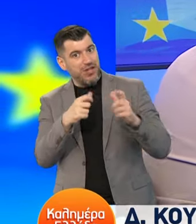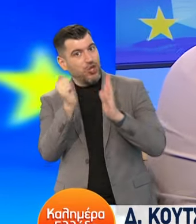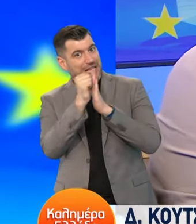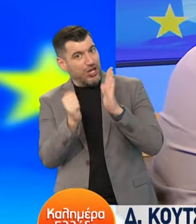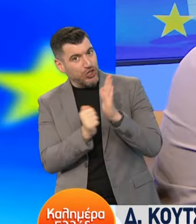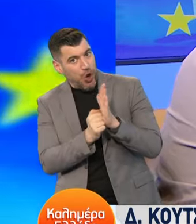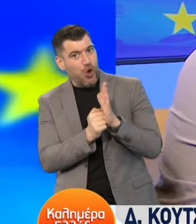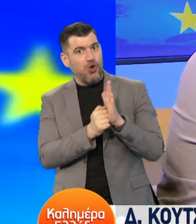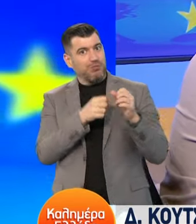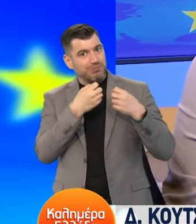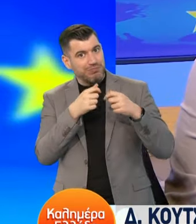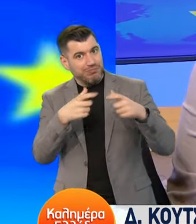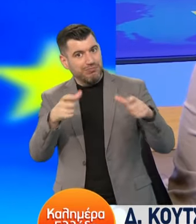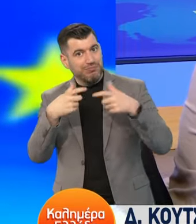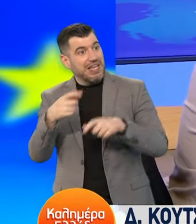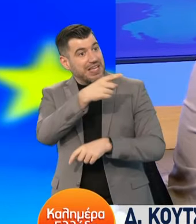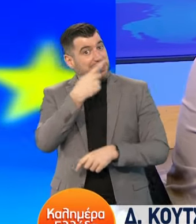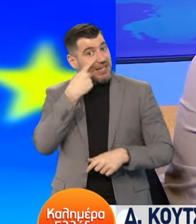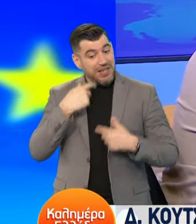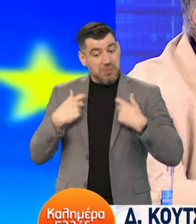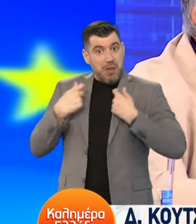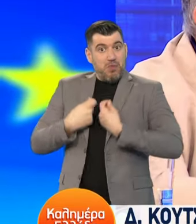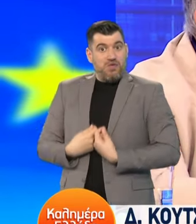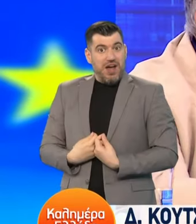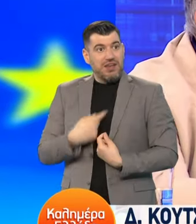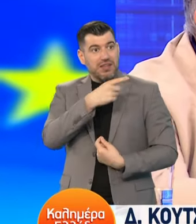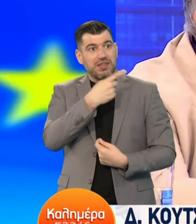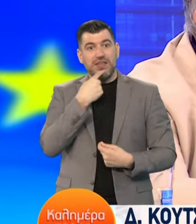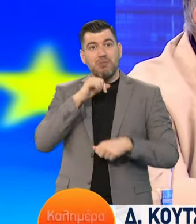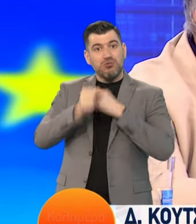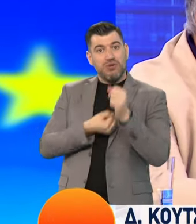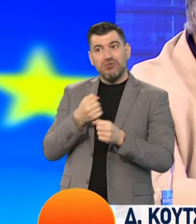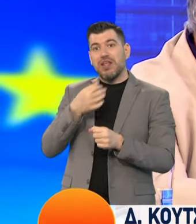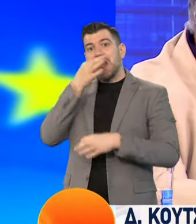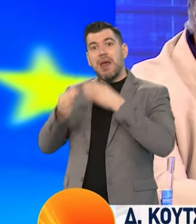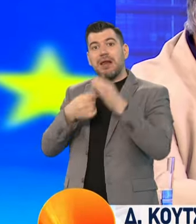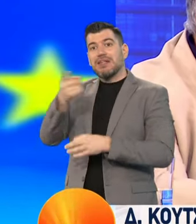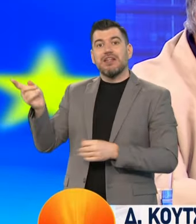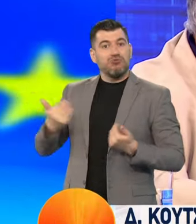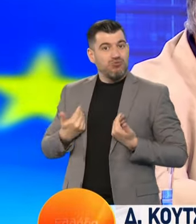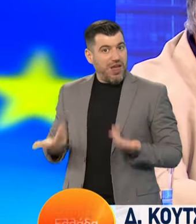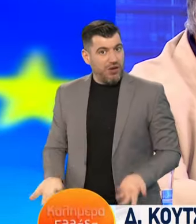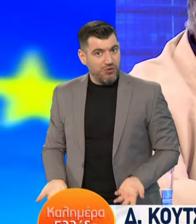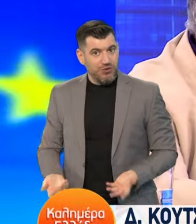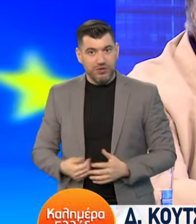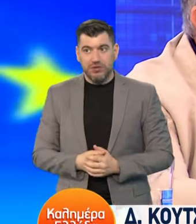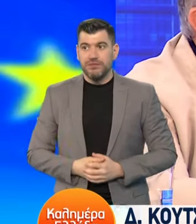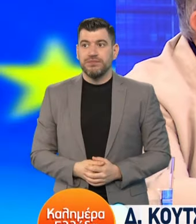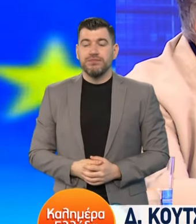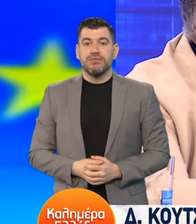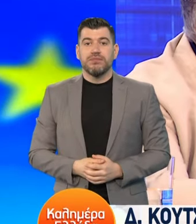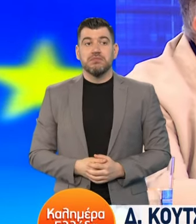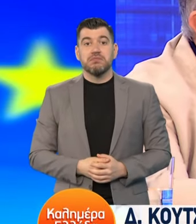σας. Ξέρετε το εξής. Να απευθύνεστε την νεολαία. Το ΚΚΕ είχε και πέρσι. Τα είδατε στη βουλευτική περίοδο. Εσάς δεν σας είχαμε